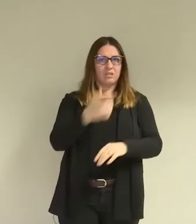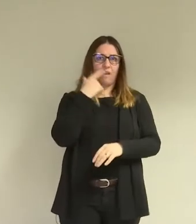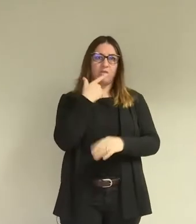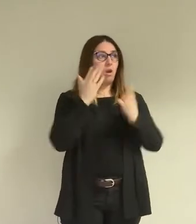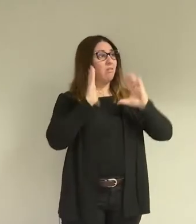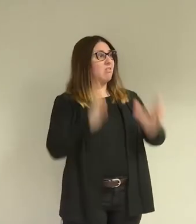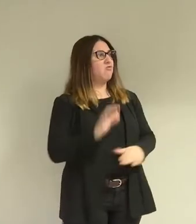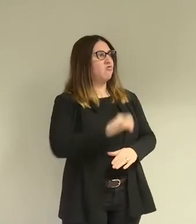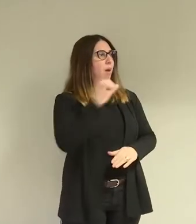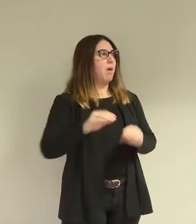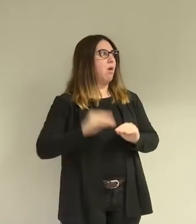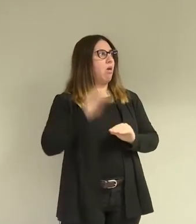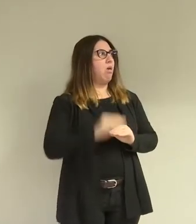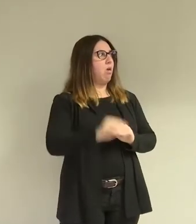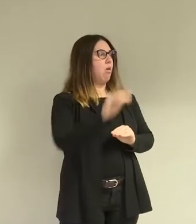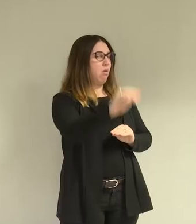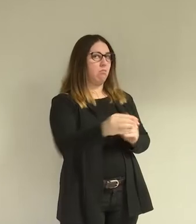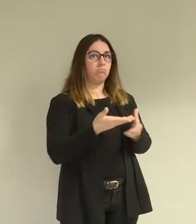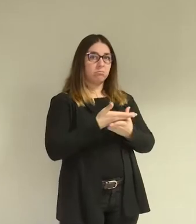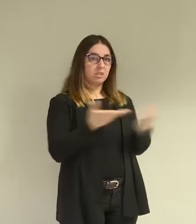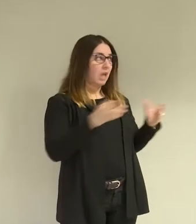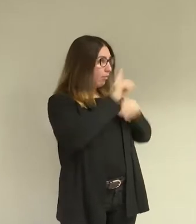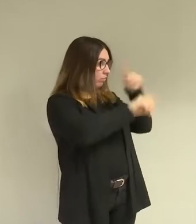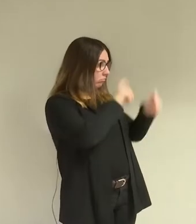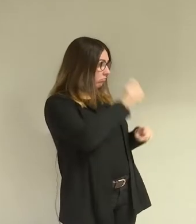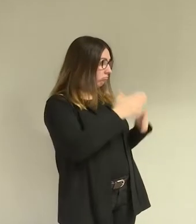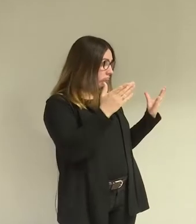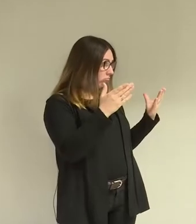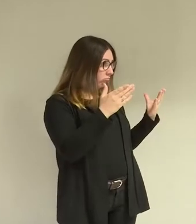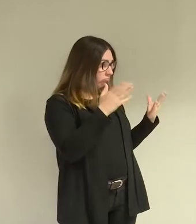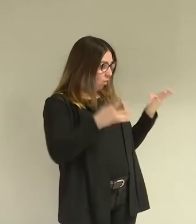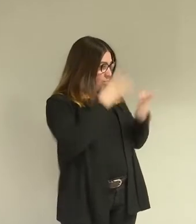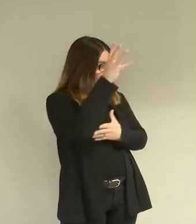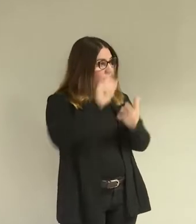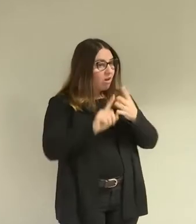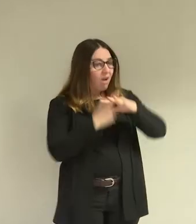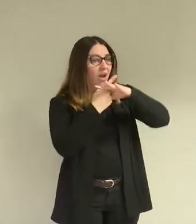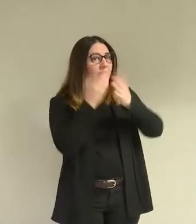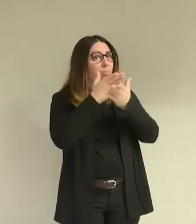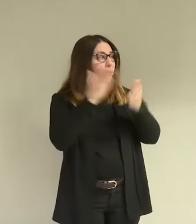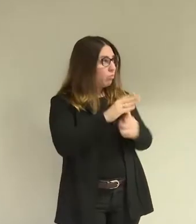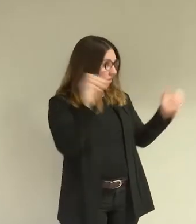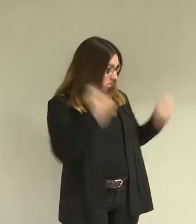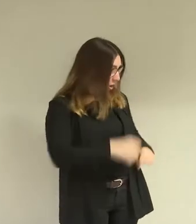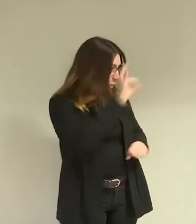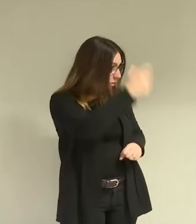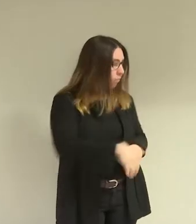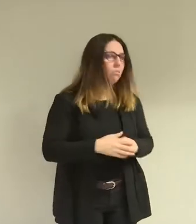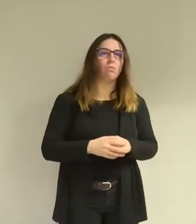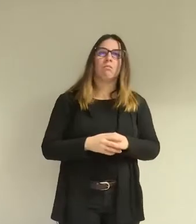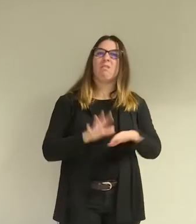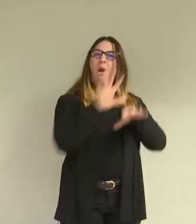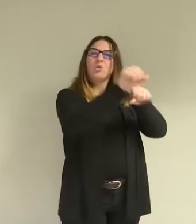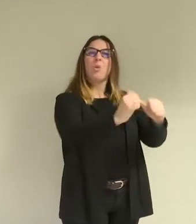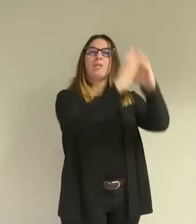sujets nos questions sont donc simples etes-vous pour ou contre le projet graines de bitume allez-vous agir contre le squat de la